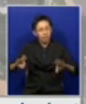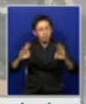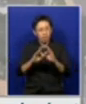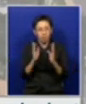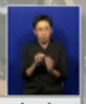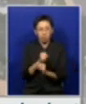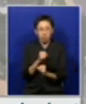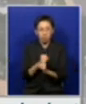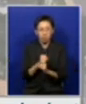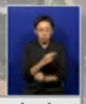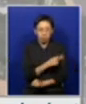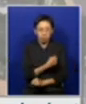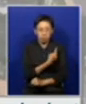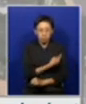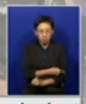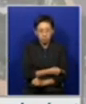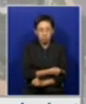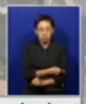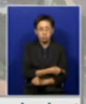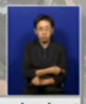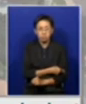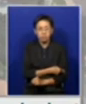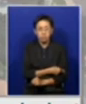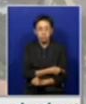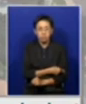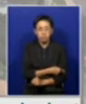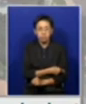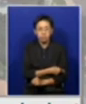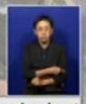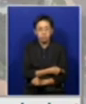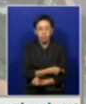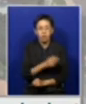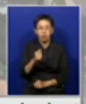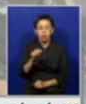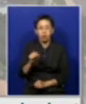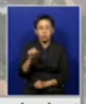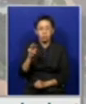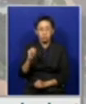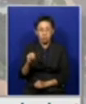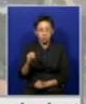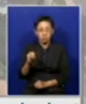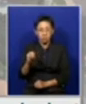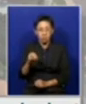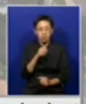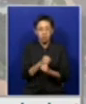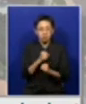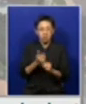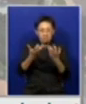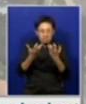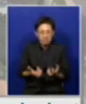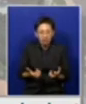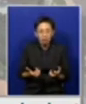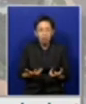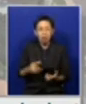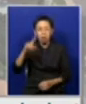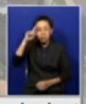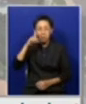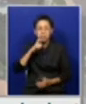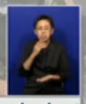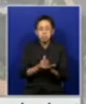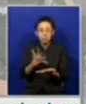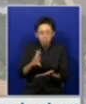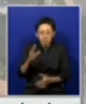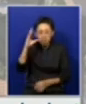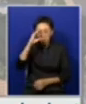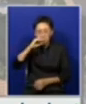ากรทางสาธารณสุขนะครับแล้วก็เรื่องของ อสม.นะครับทำงานหนักมากไม่มีเสาร์อาทิตย์ไม่มีกลางวันกลางคืนน